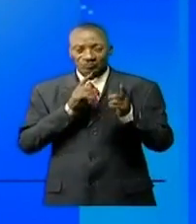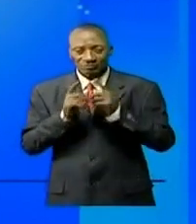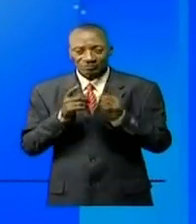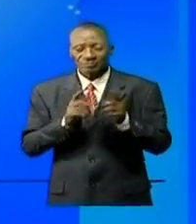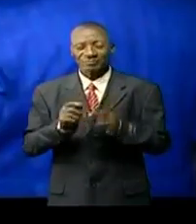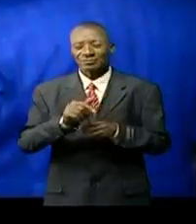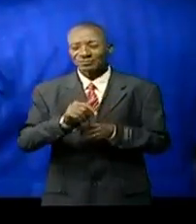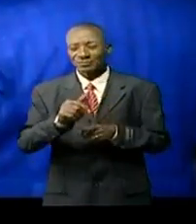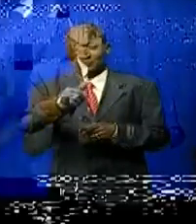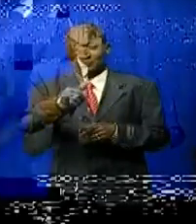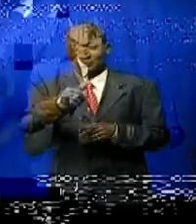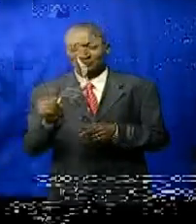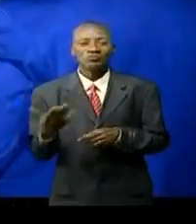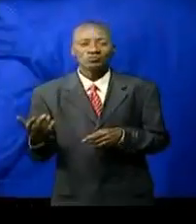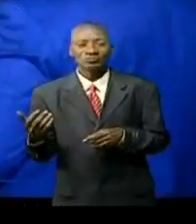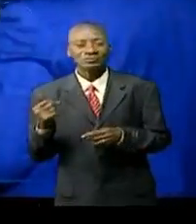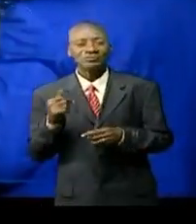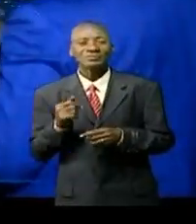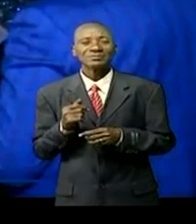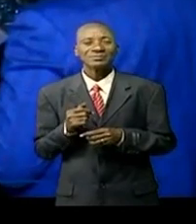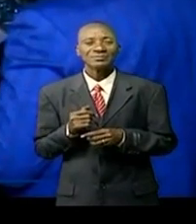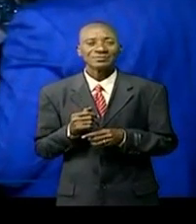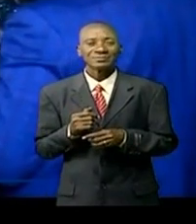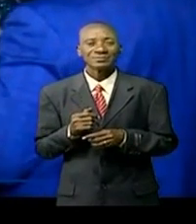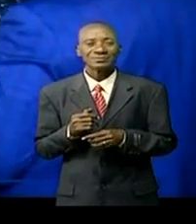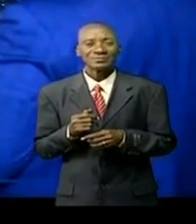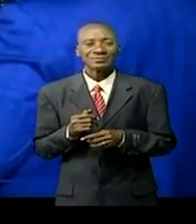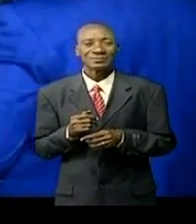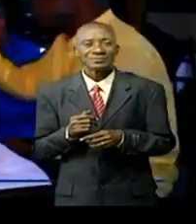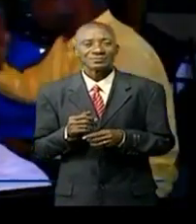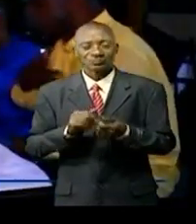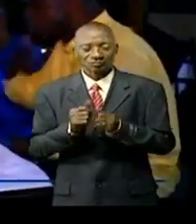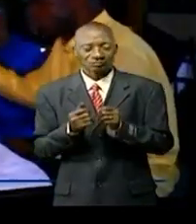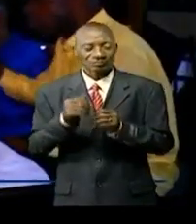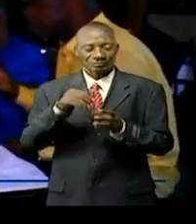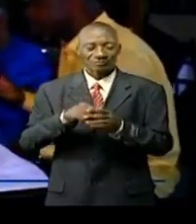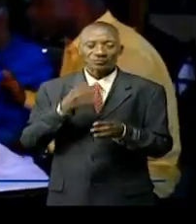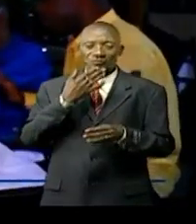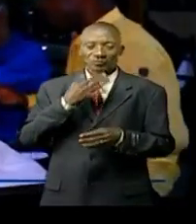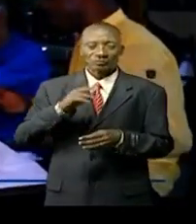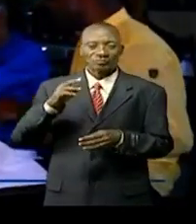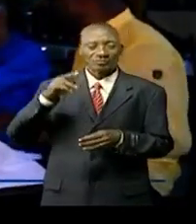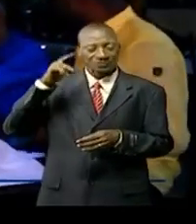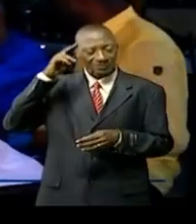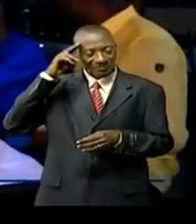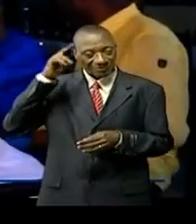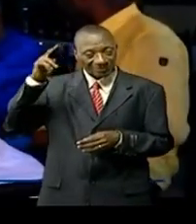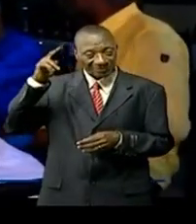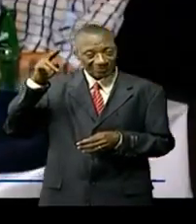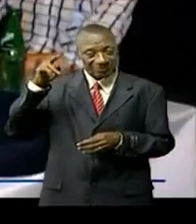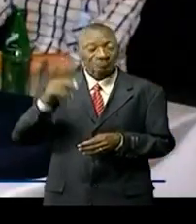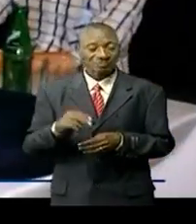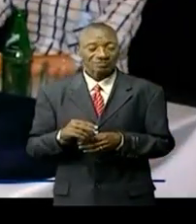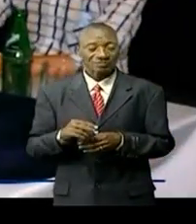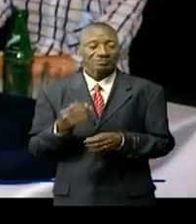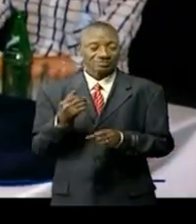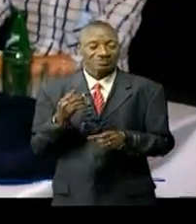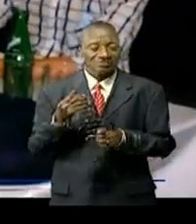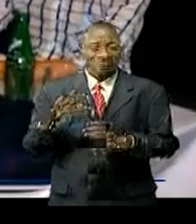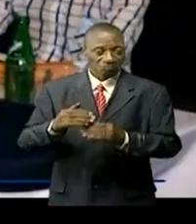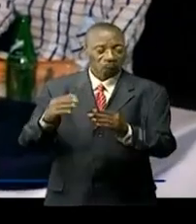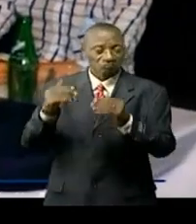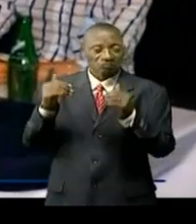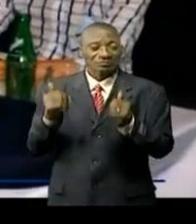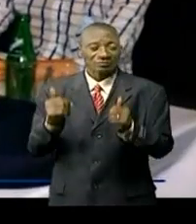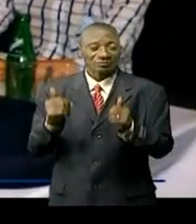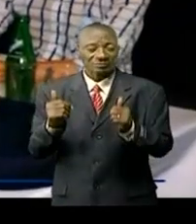reportage. Les services de chirurgie de la clinique Ngaliema, très appréciés dans la praticabilité d'accueillir